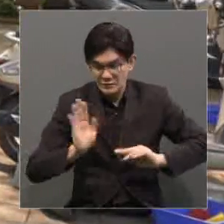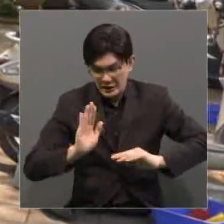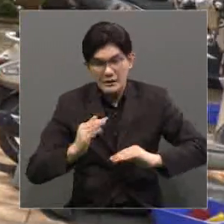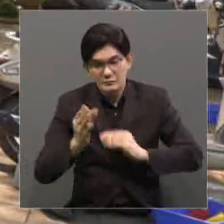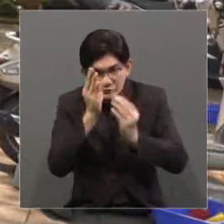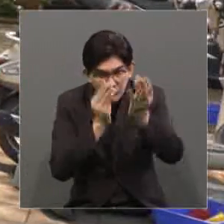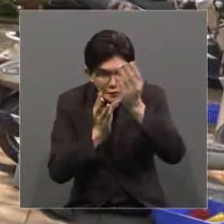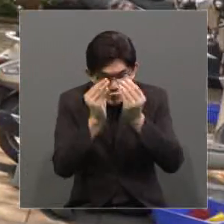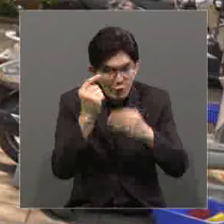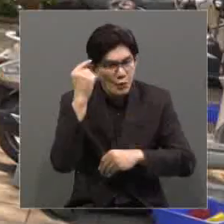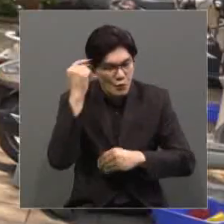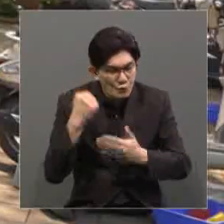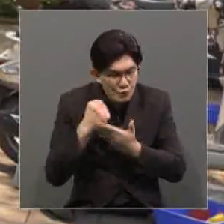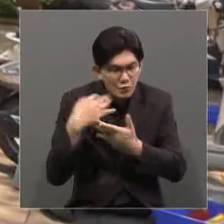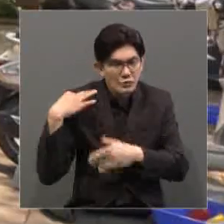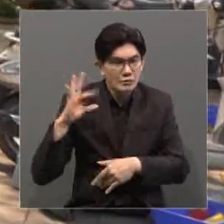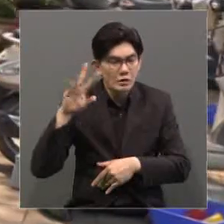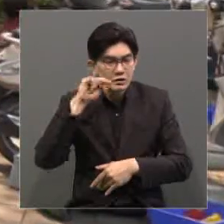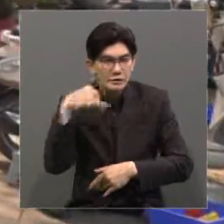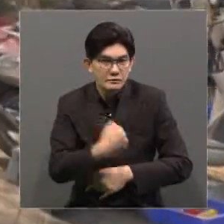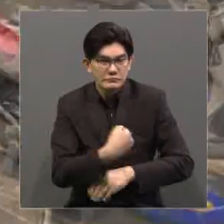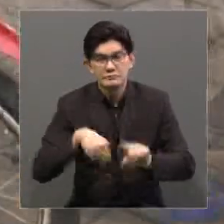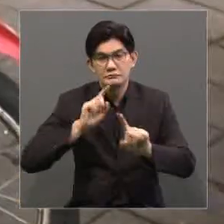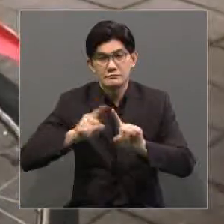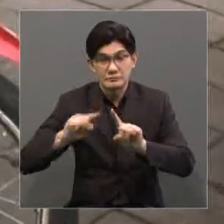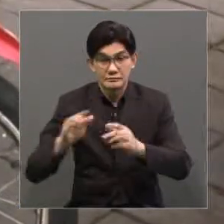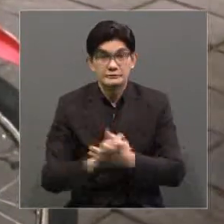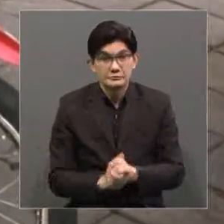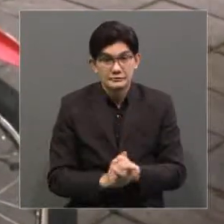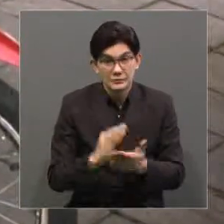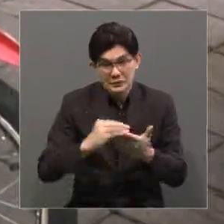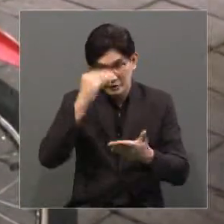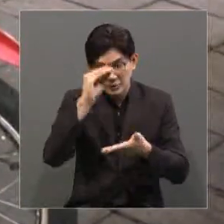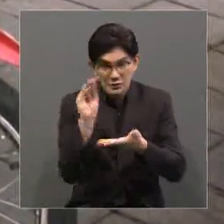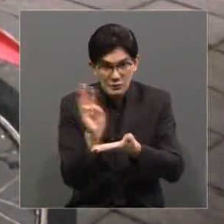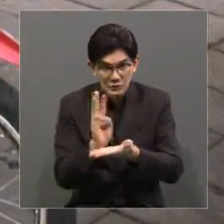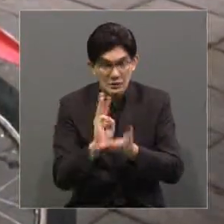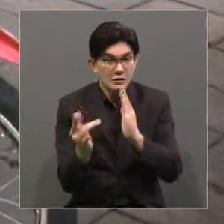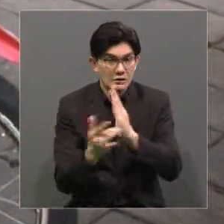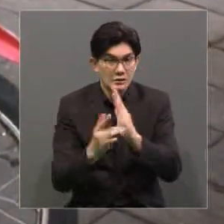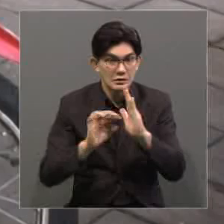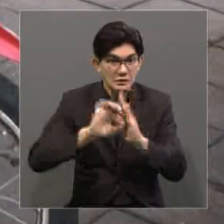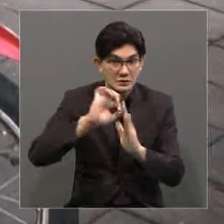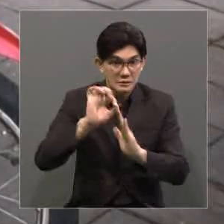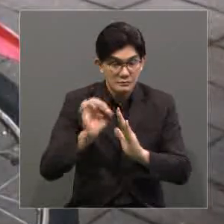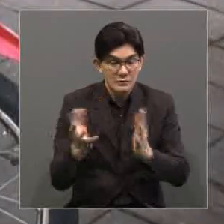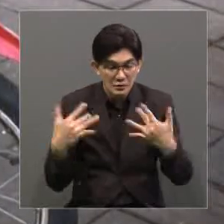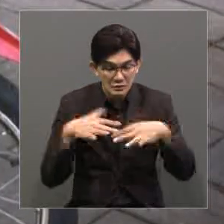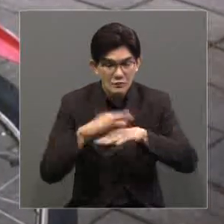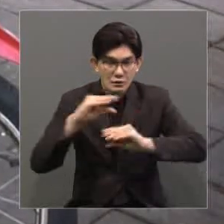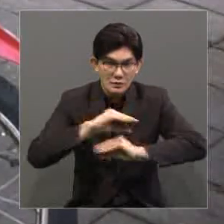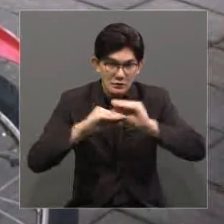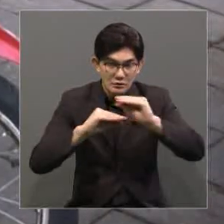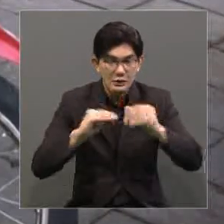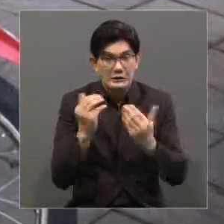ได้เรียนรู้เรื่องของการเป็นจิตอาสาอีกด้วยครับนักศึกษาวิทยาลัยเทคนิคเชียงใหม่ที่ร่วมโครงการอาชีวะจิตอา